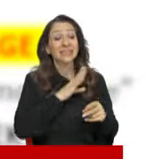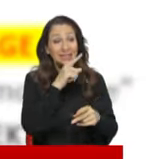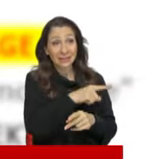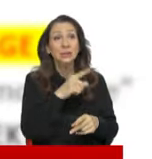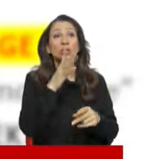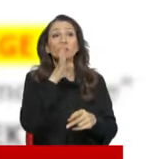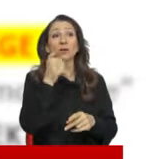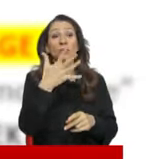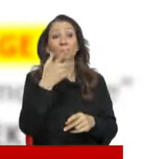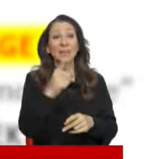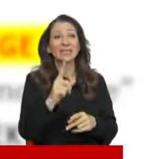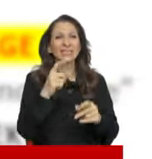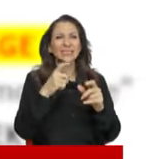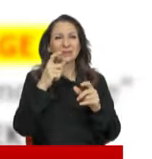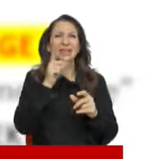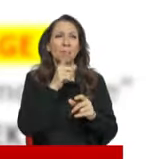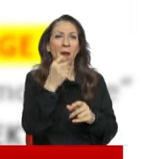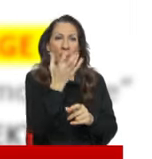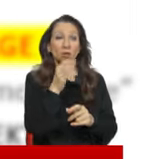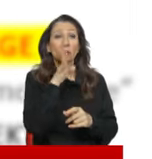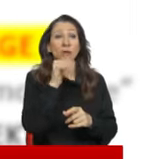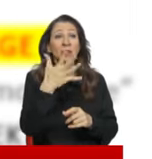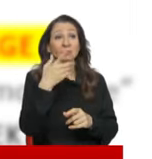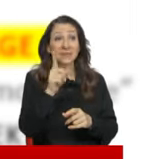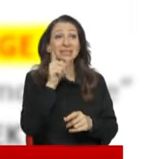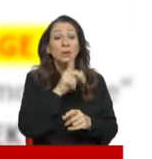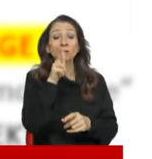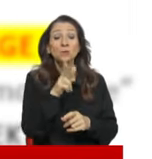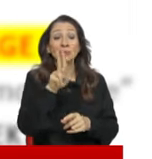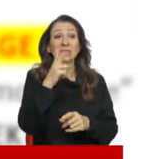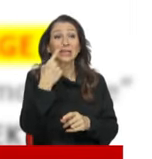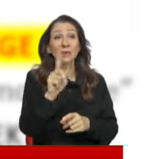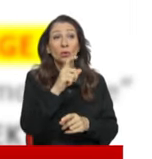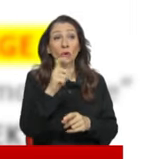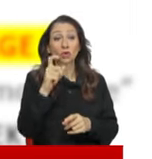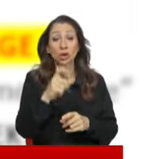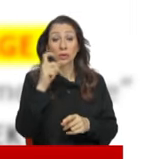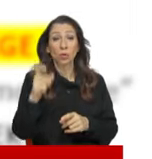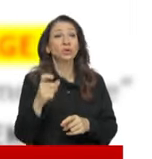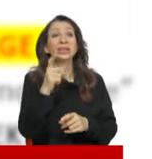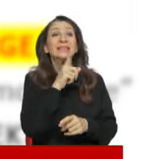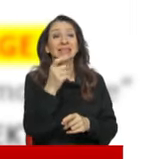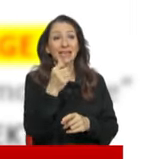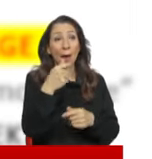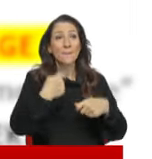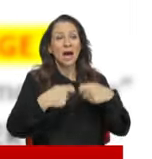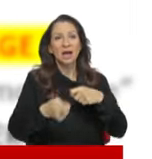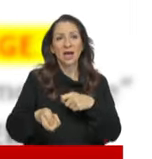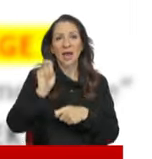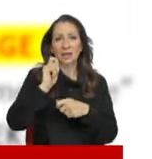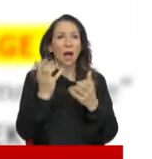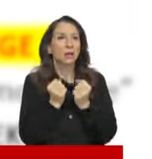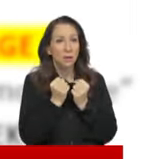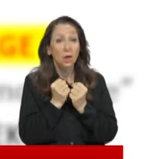465.000 sterlini almıştır 465.000 sterlinin 32.99 ini banka kredisi